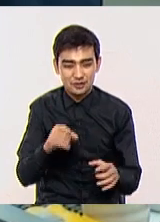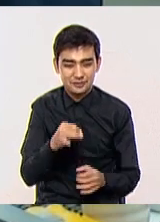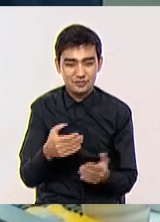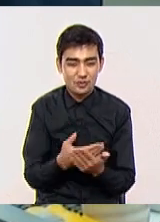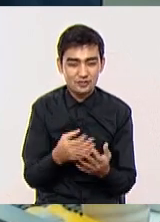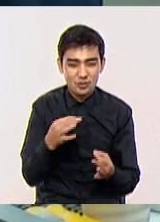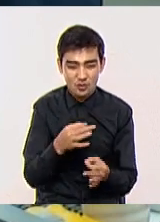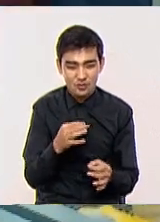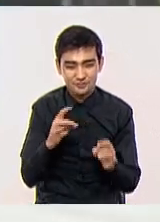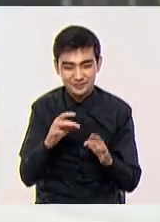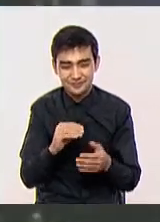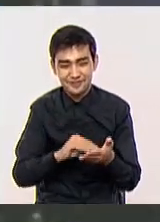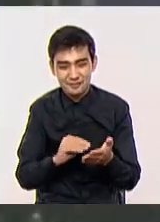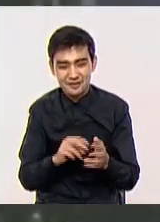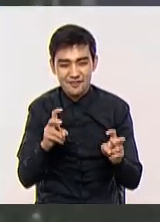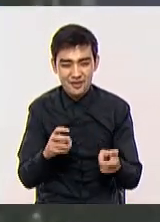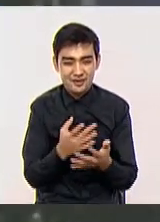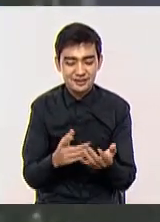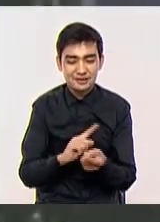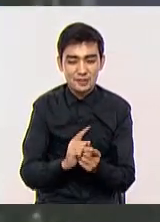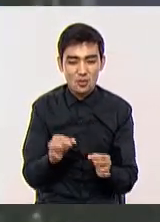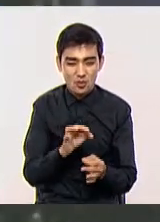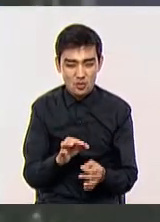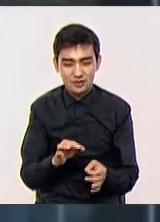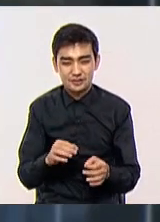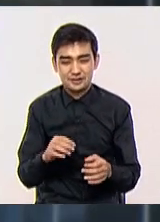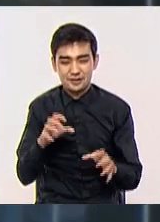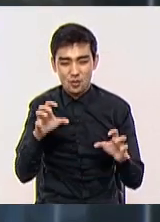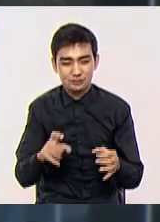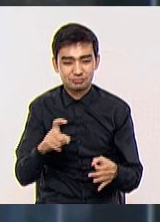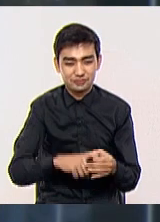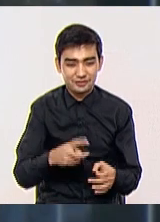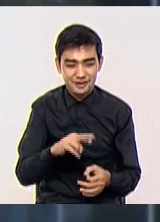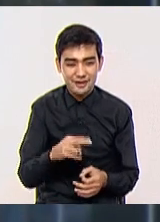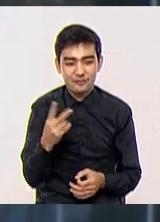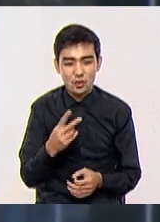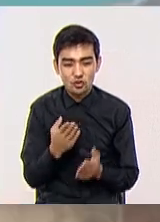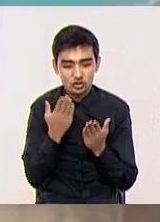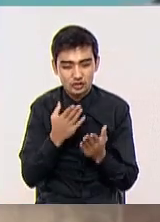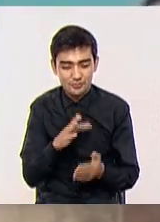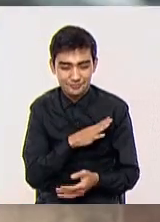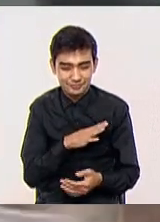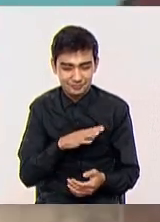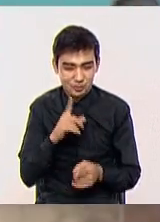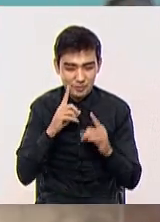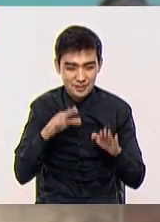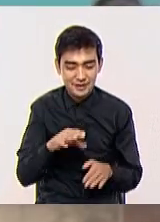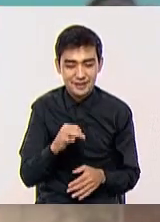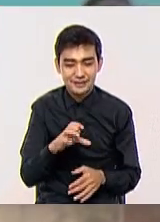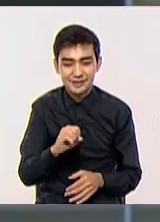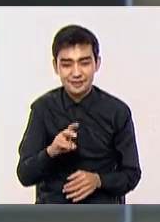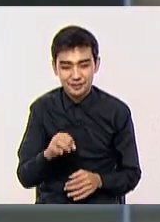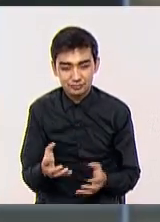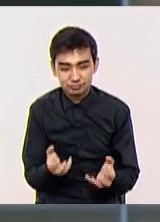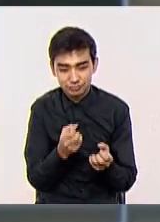ақпараттар мәселелері бойынша өзгерістер мен толықтырулар енгізу туралы заңының жобасын екінші оқылымда мақұлдады. Сенат құптап,